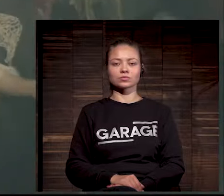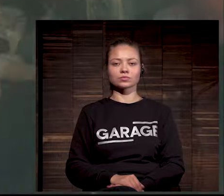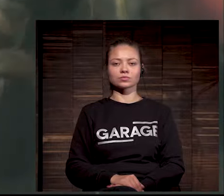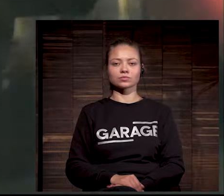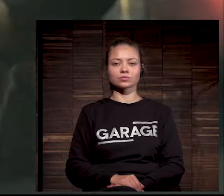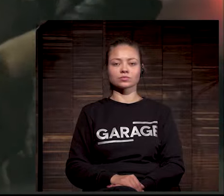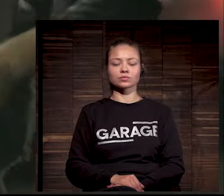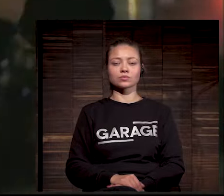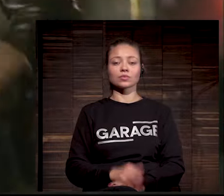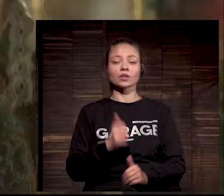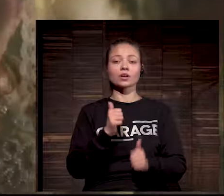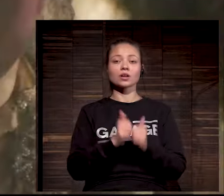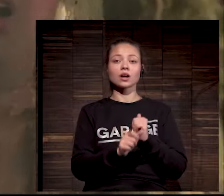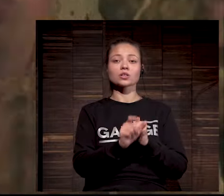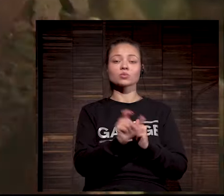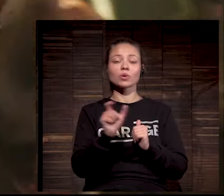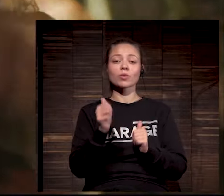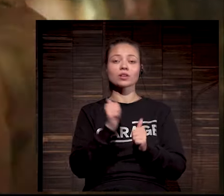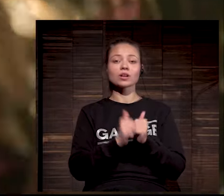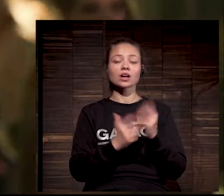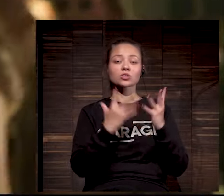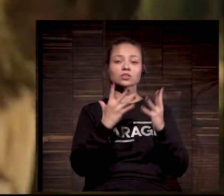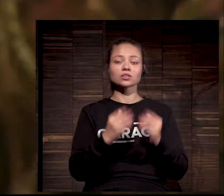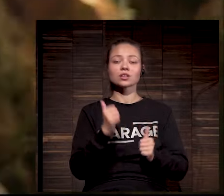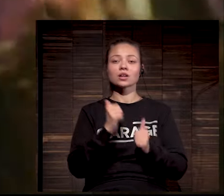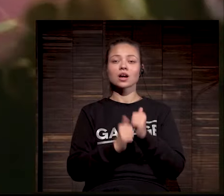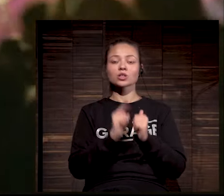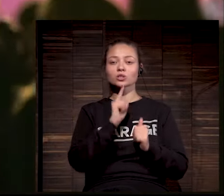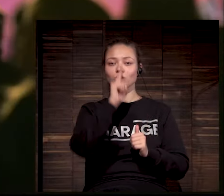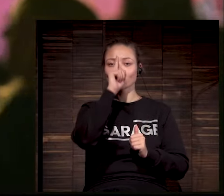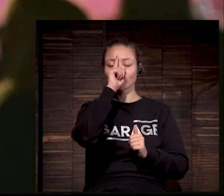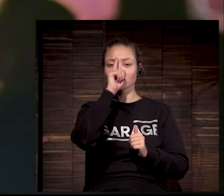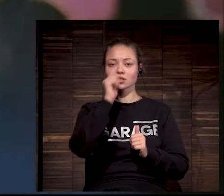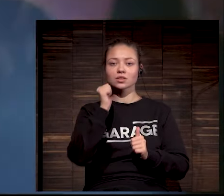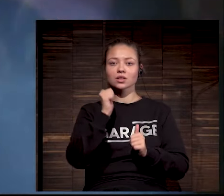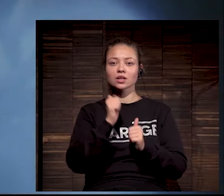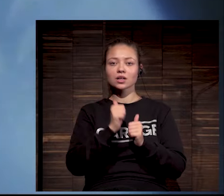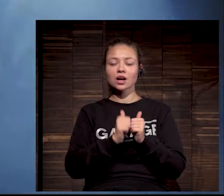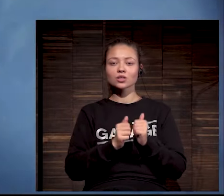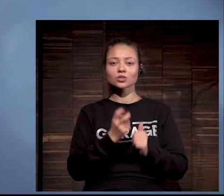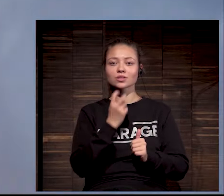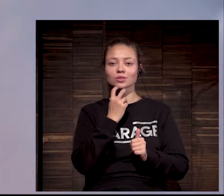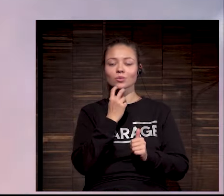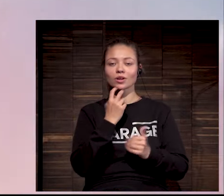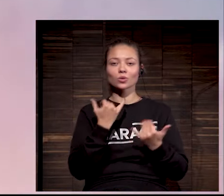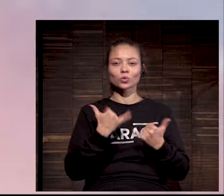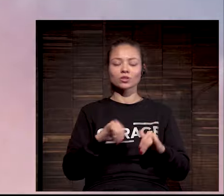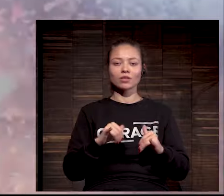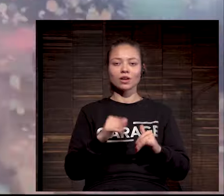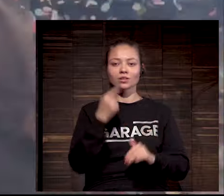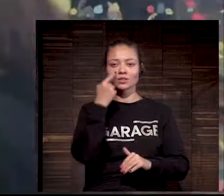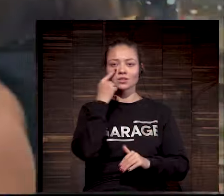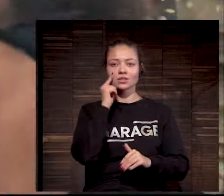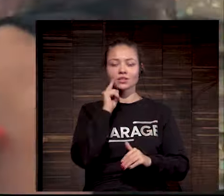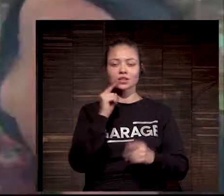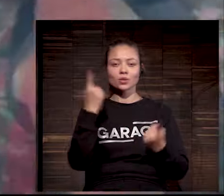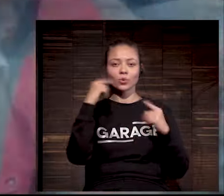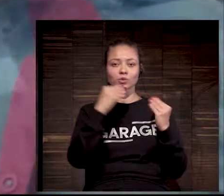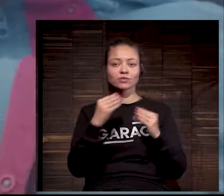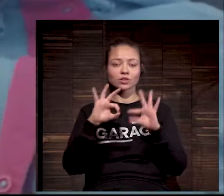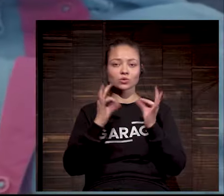каждый момент как не каждый каждый каждый смех удивление слеза произведение